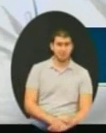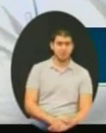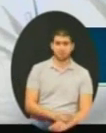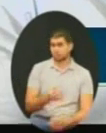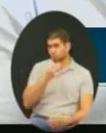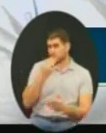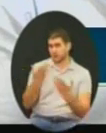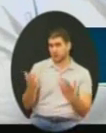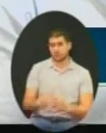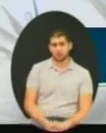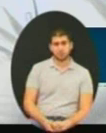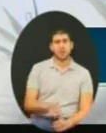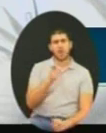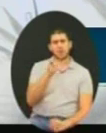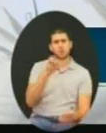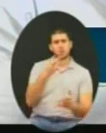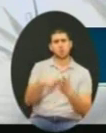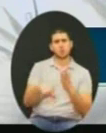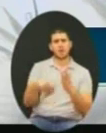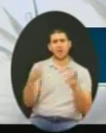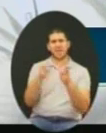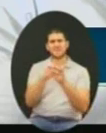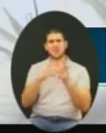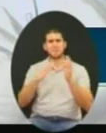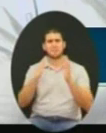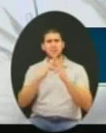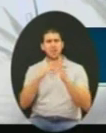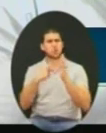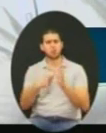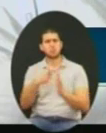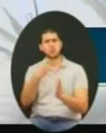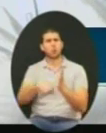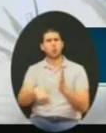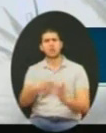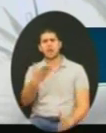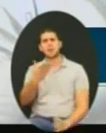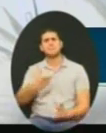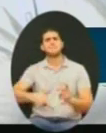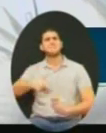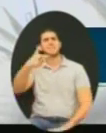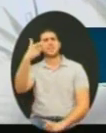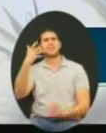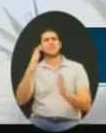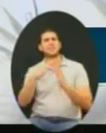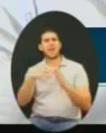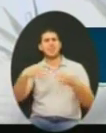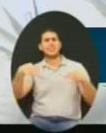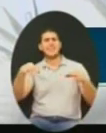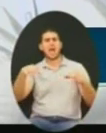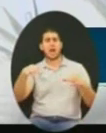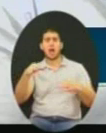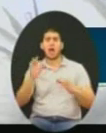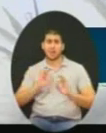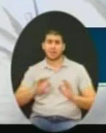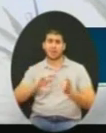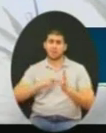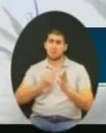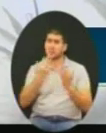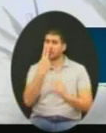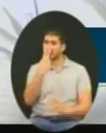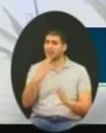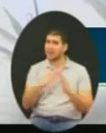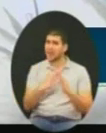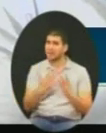שאלה, את השאלה הזו חזרה. כשאת הולכת קונה מגינדי או שיקון ובינוי, ואת קונה בניין, דירה על הנייר, שעדיין בתכנון, מתי תראי את